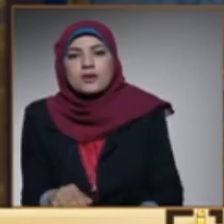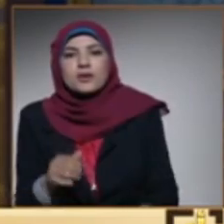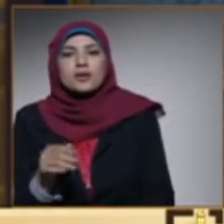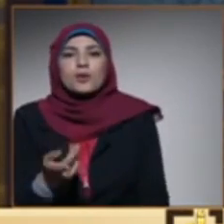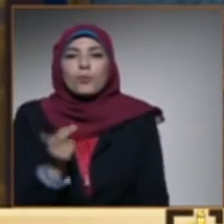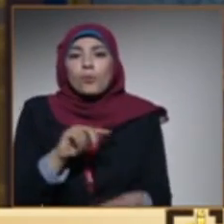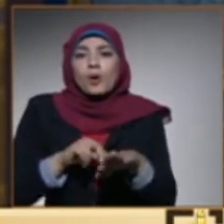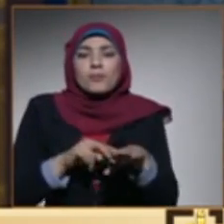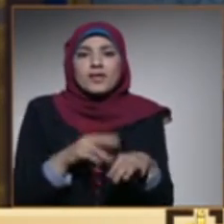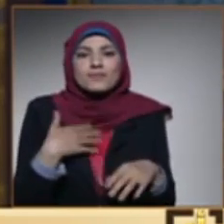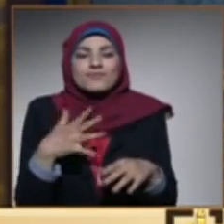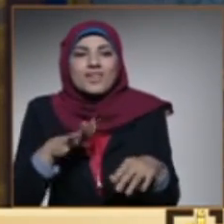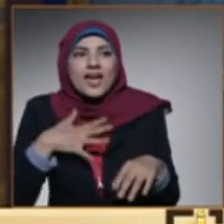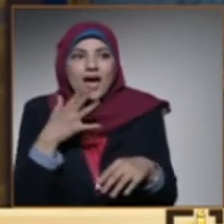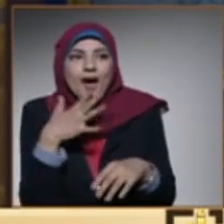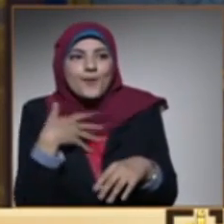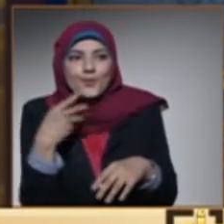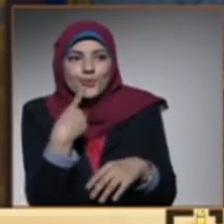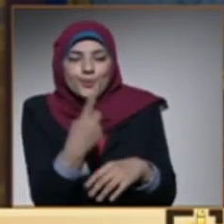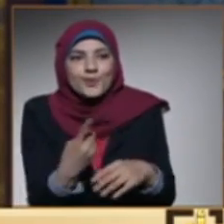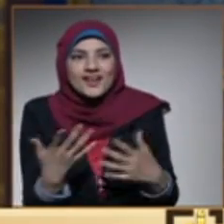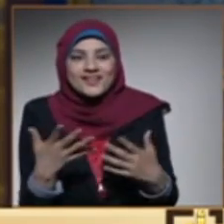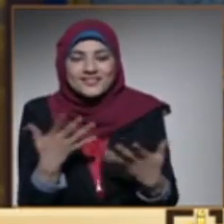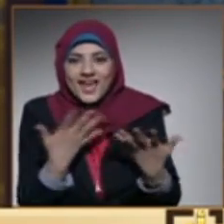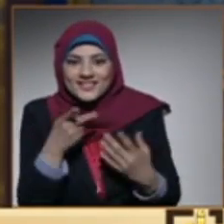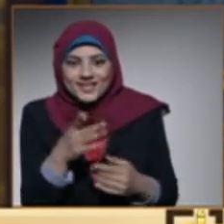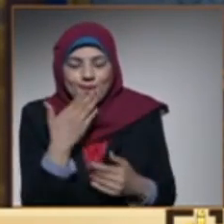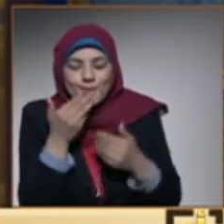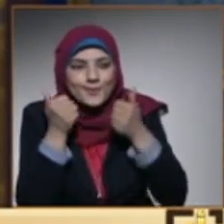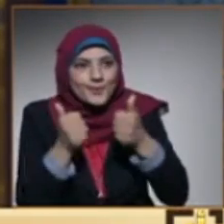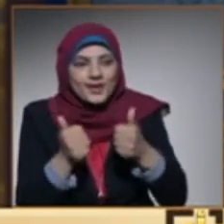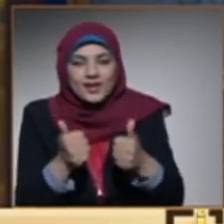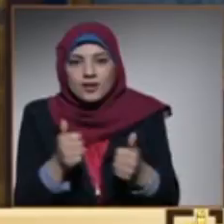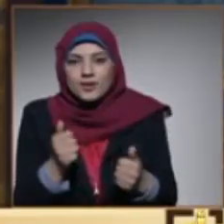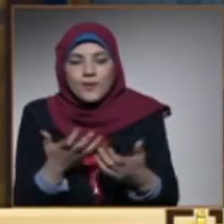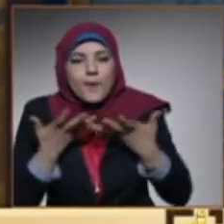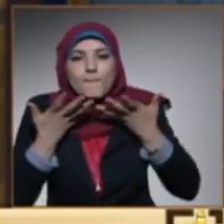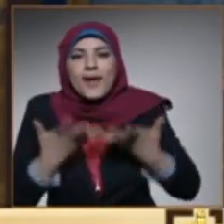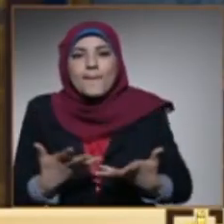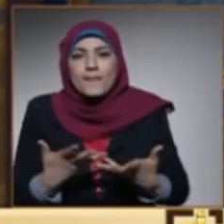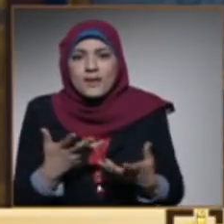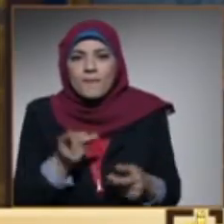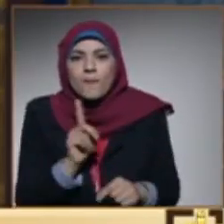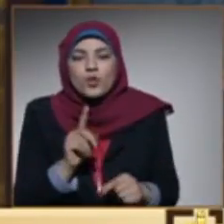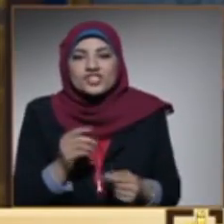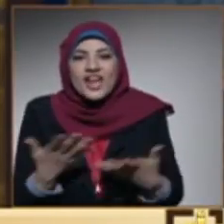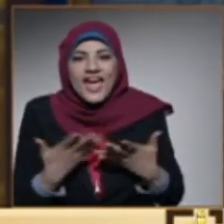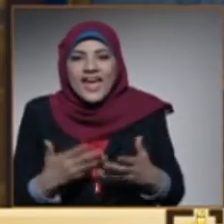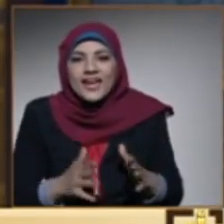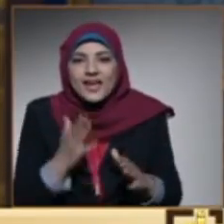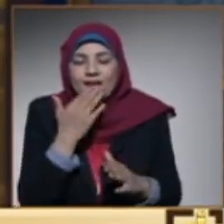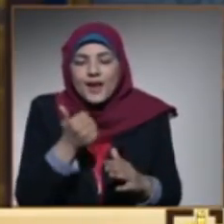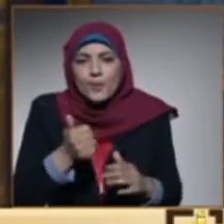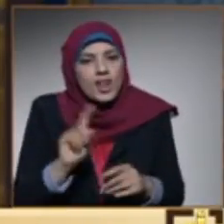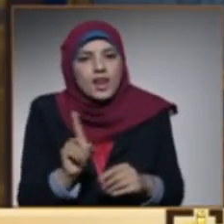مثلا على حاجه حلوه قوي يقول الحاجه دي بام، يعني ما يقولكيش الحاجه دي حلوه قوي، لا يقول لك بام. الحاجات دي طبعا